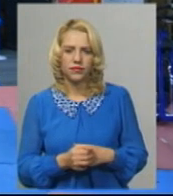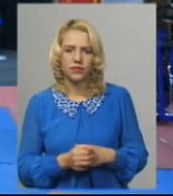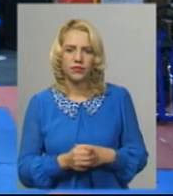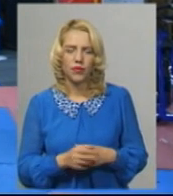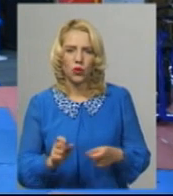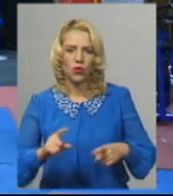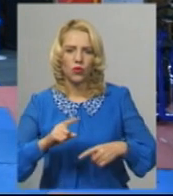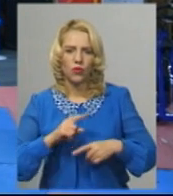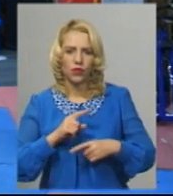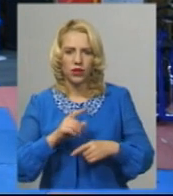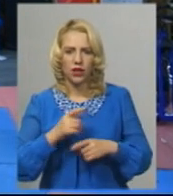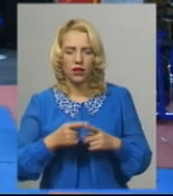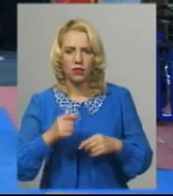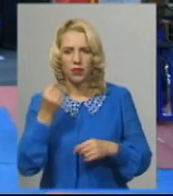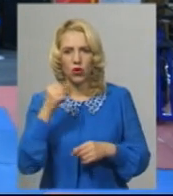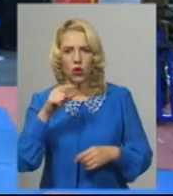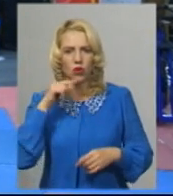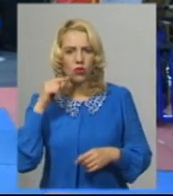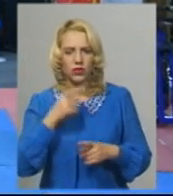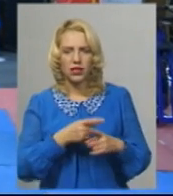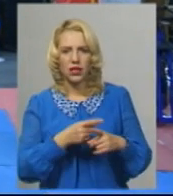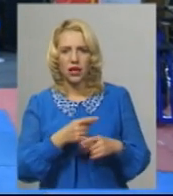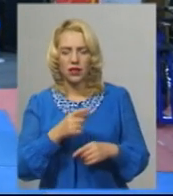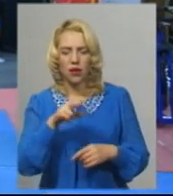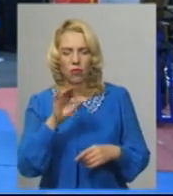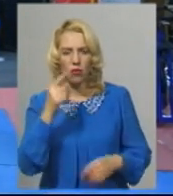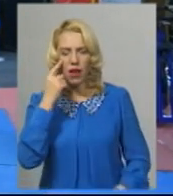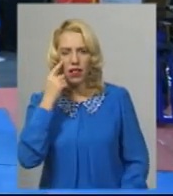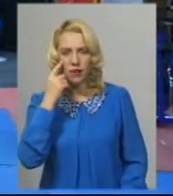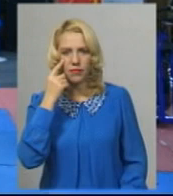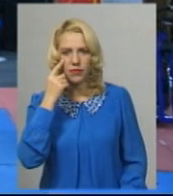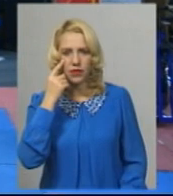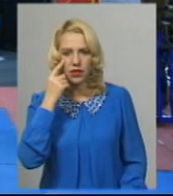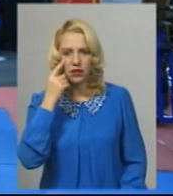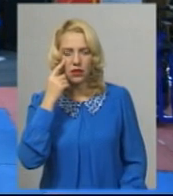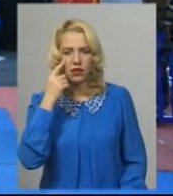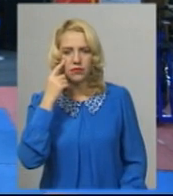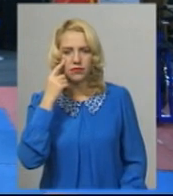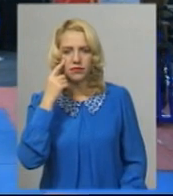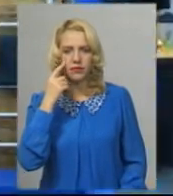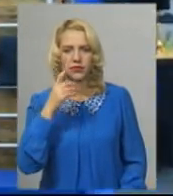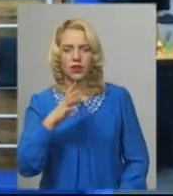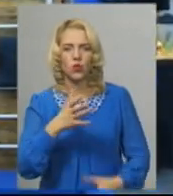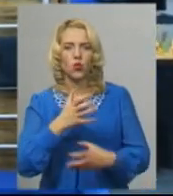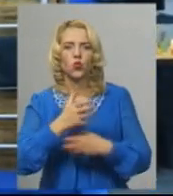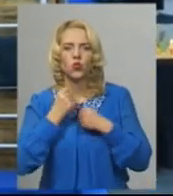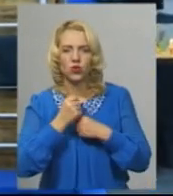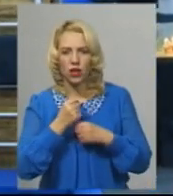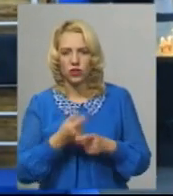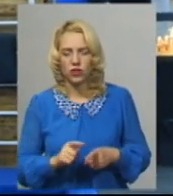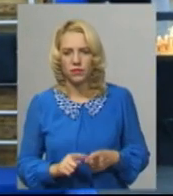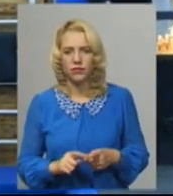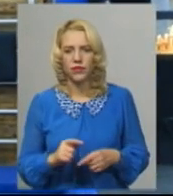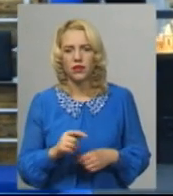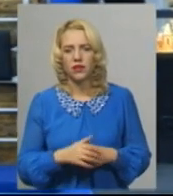у фіналі він переміг росіянина по балам, а в полуфіналі він виграв удушаючим. Мого брата по нашим хованцям, це у